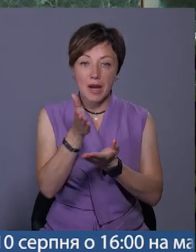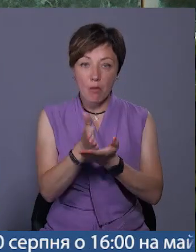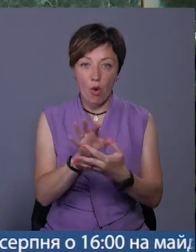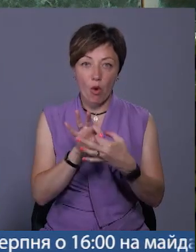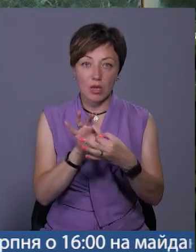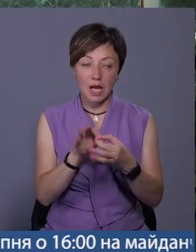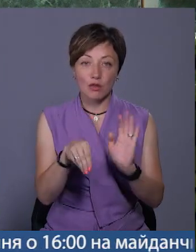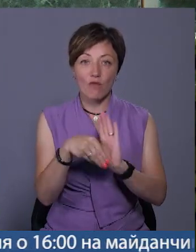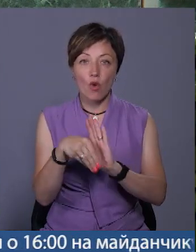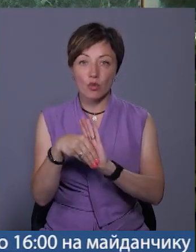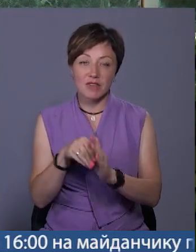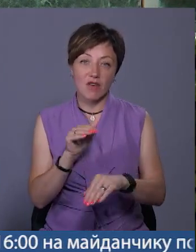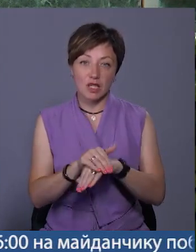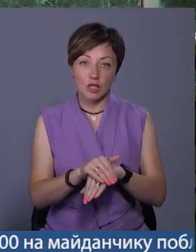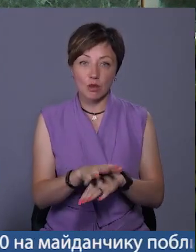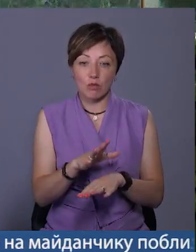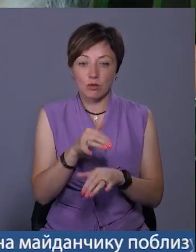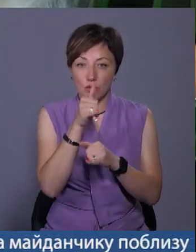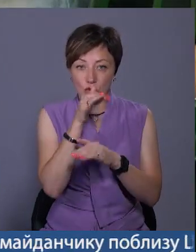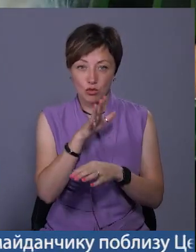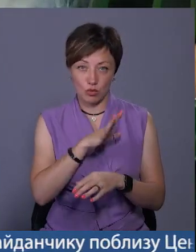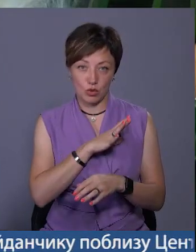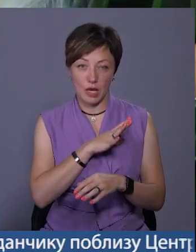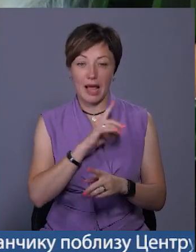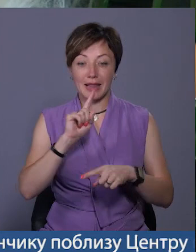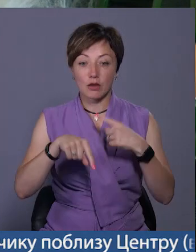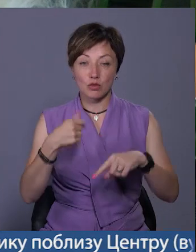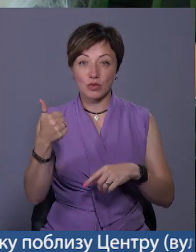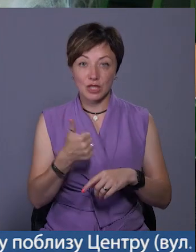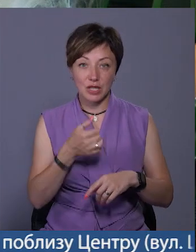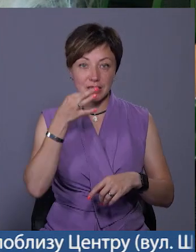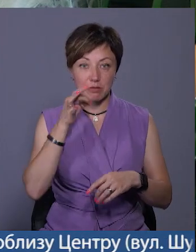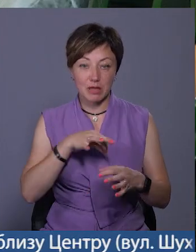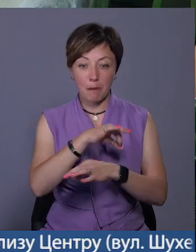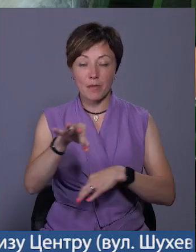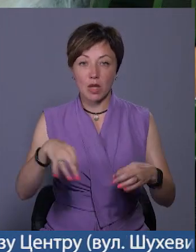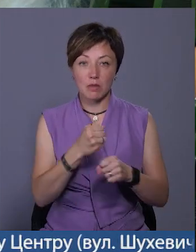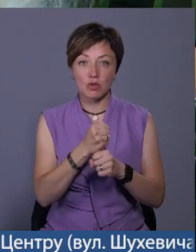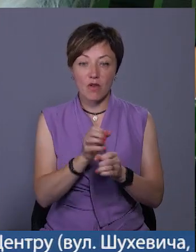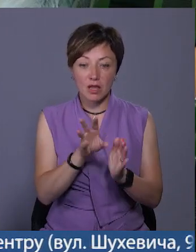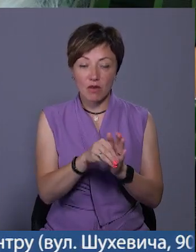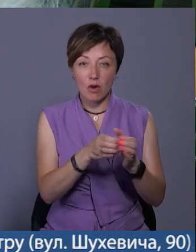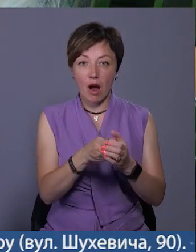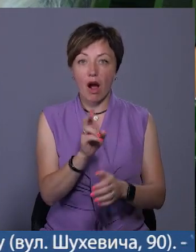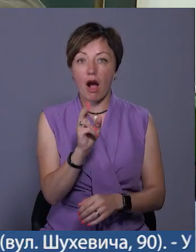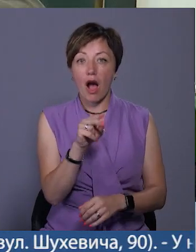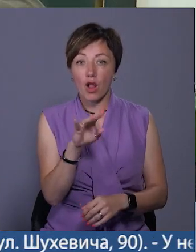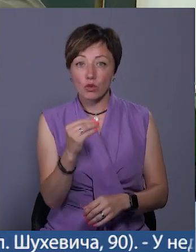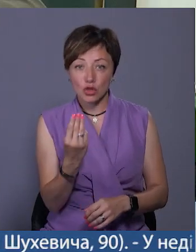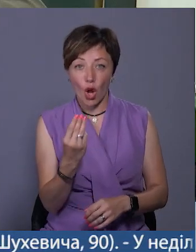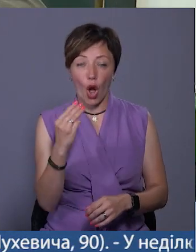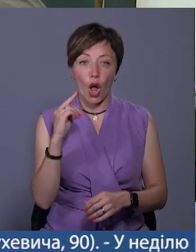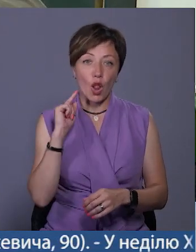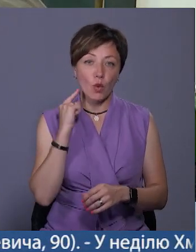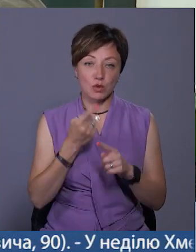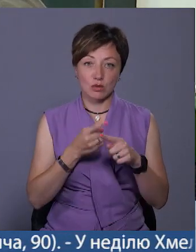у корупції фактично і бути не може. Наступного тижня експерти проєкту працюватимуть у громадах Калуша та Луцька. У